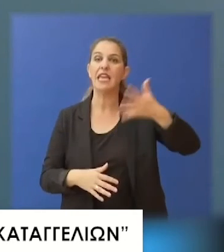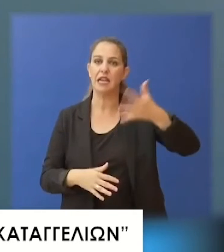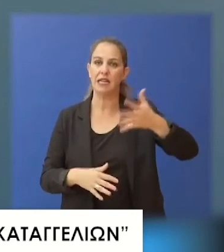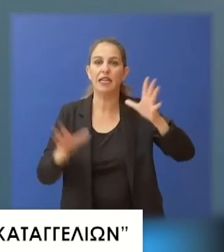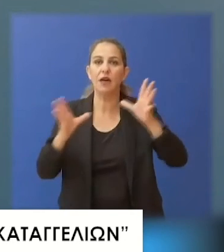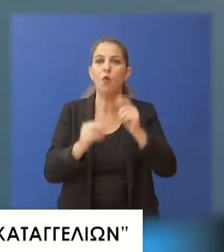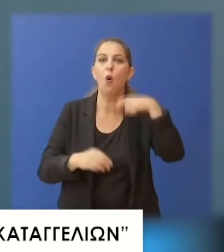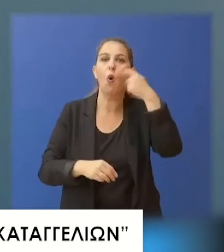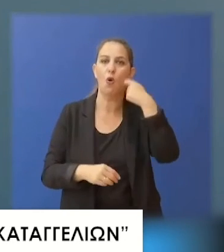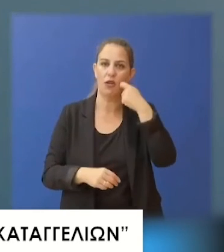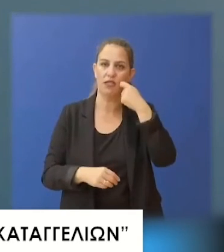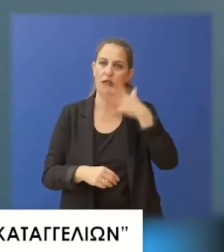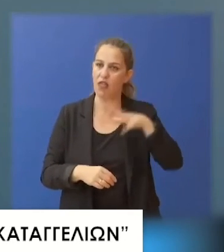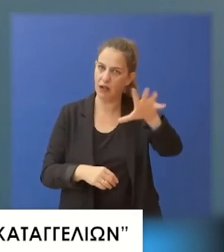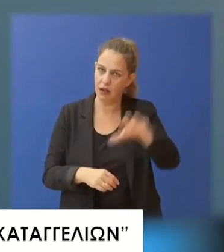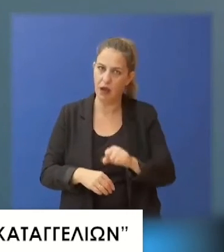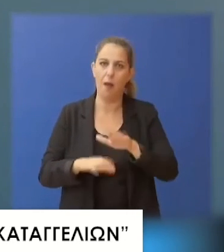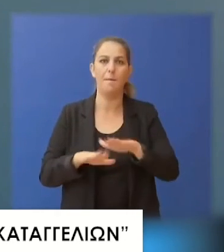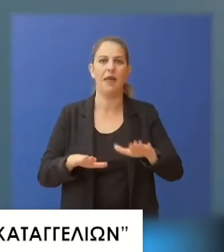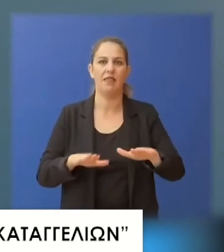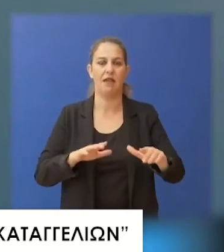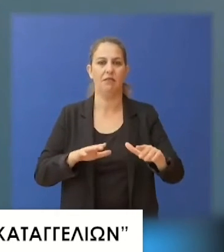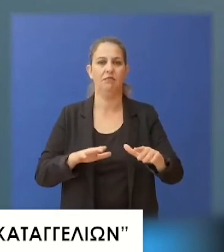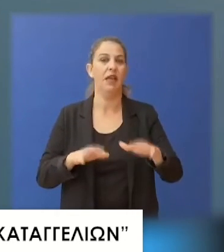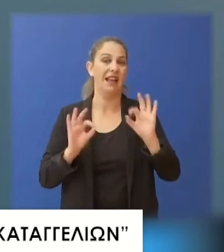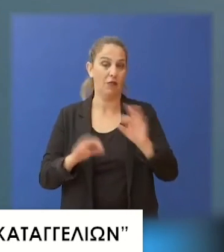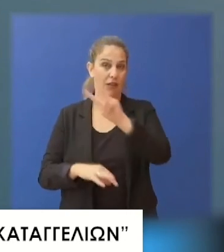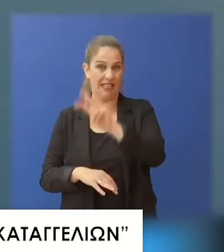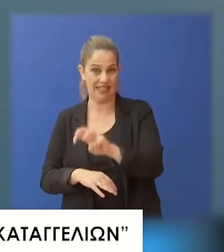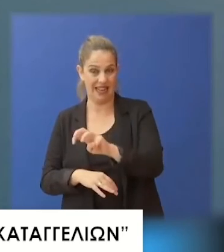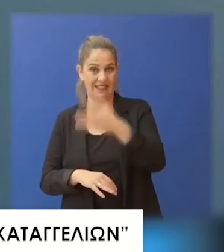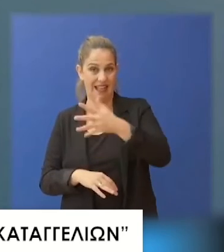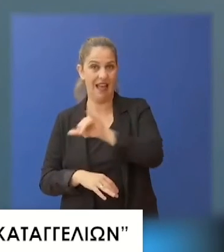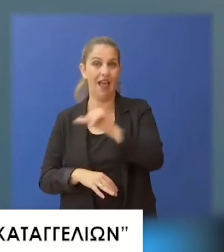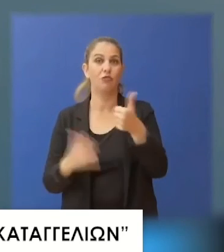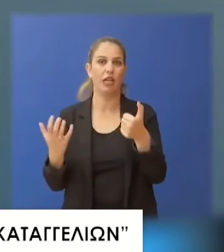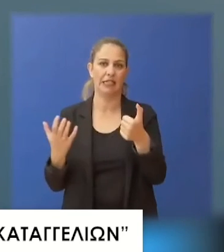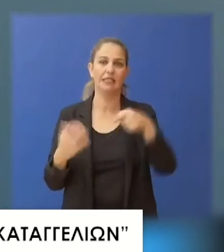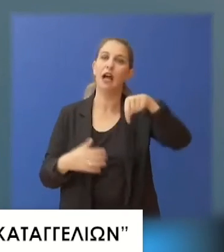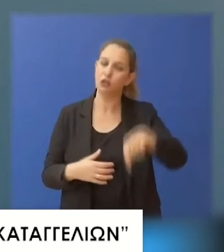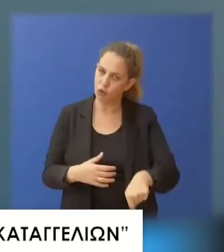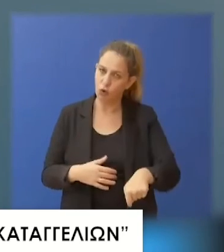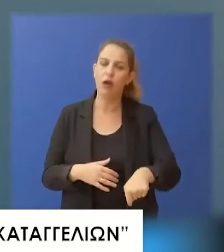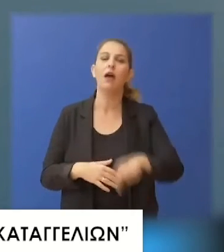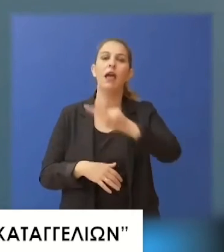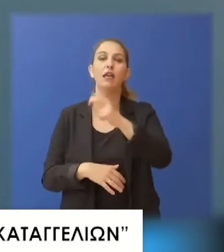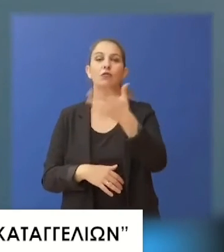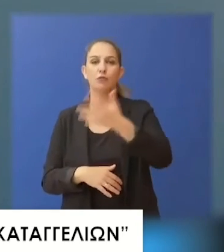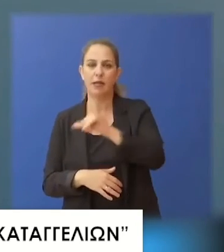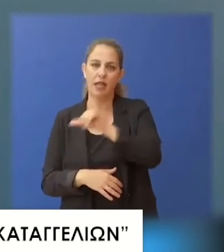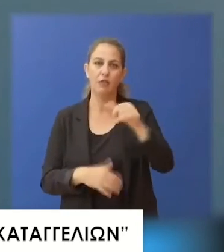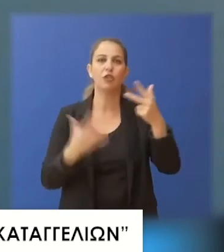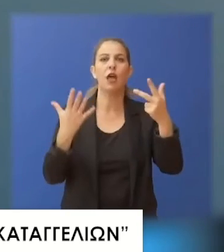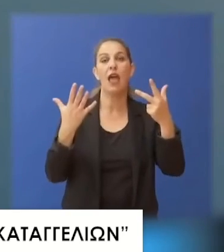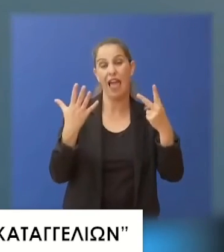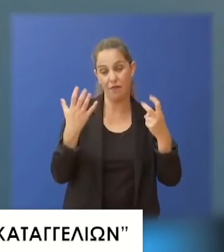για όσους επιθυμούν να γίνουν ανάδοχοι. Από 30 έως 60 ετών που ήταν, πλέον είναι εφικτή η αναδοχή από τις συμπολίτες μας από 25 έως 75